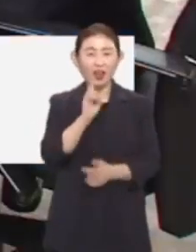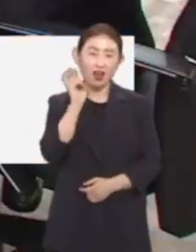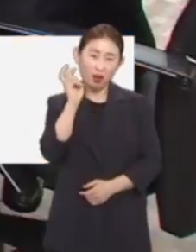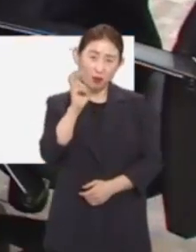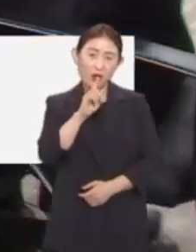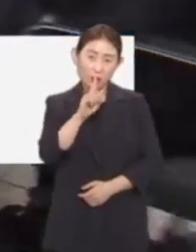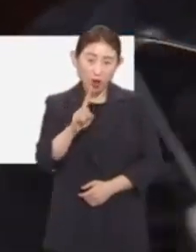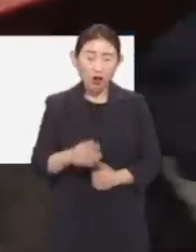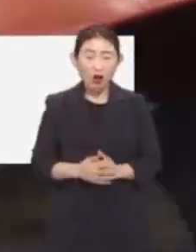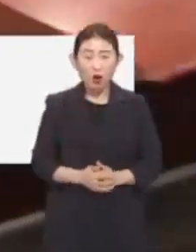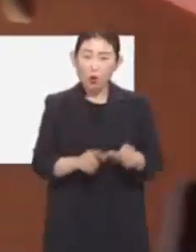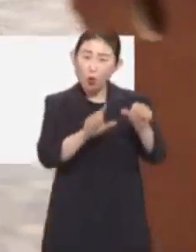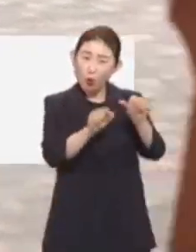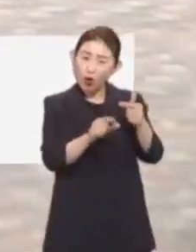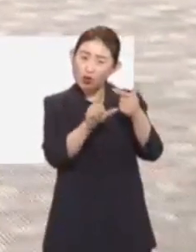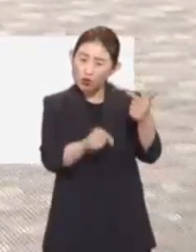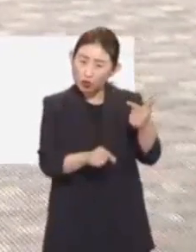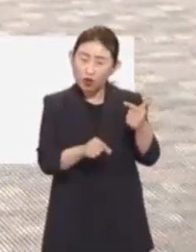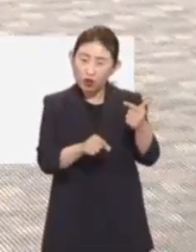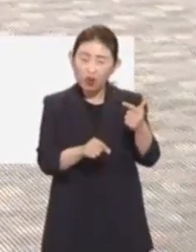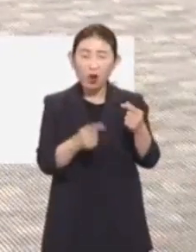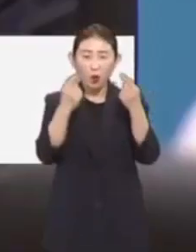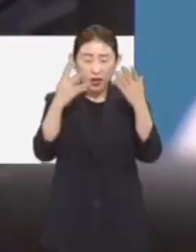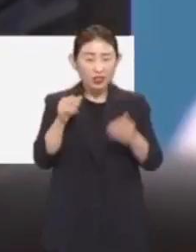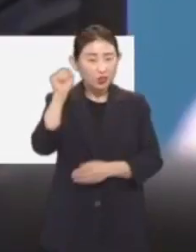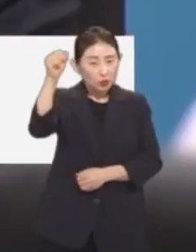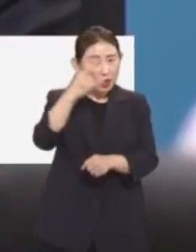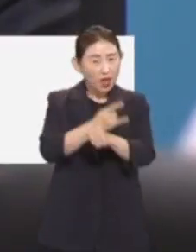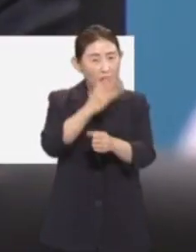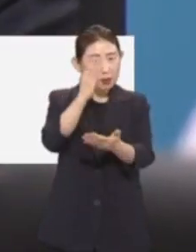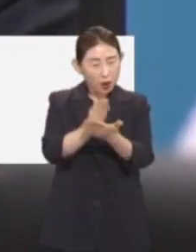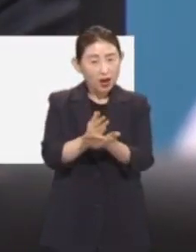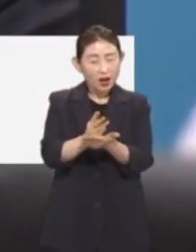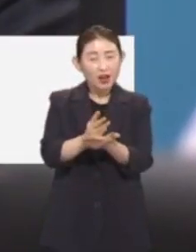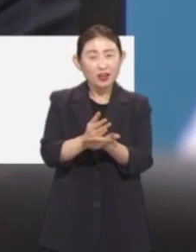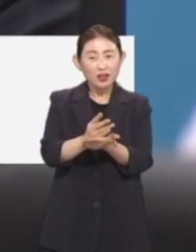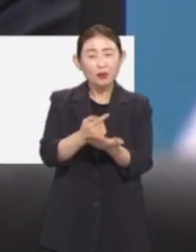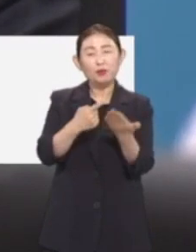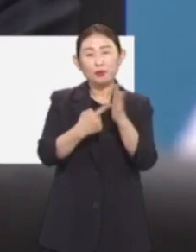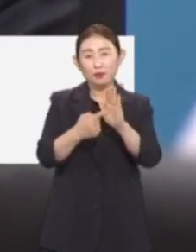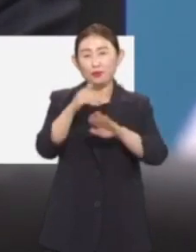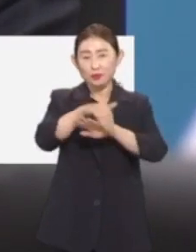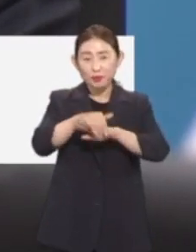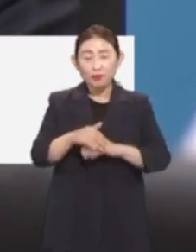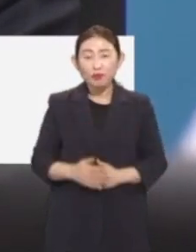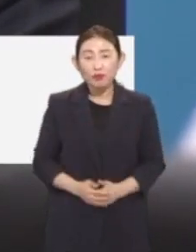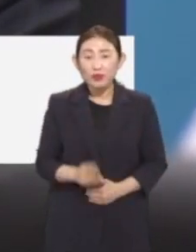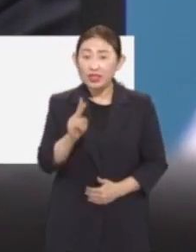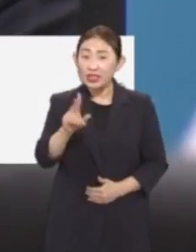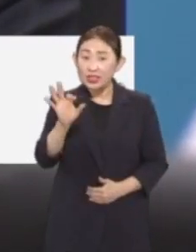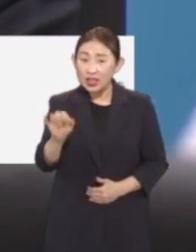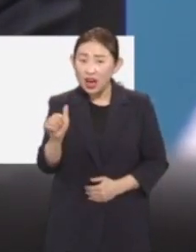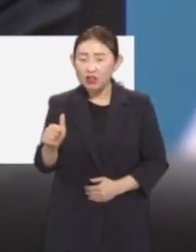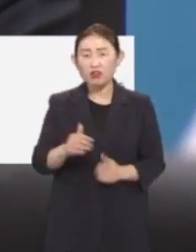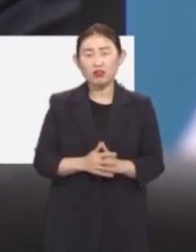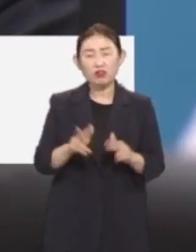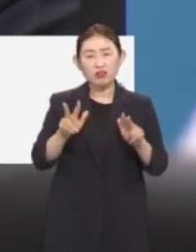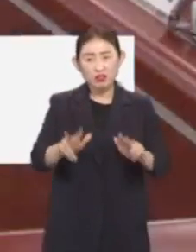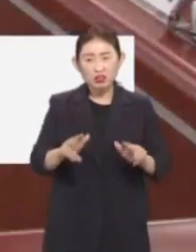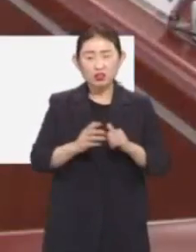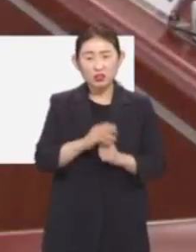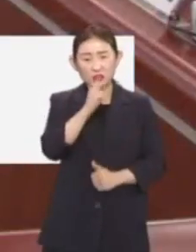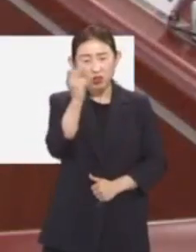생각하며 5, 6월쯤 내부적으로 출마 여부를 확정할 계획이라고 밝혔습니다. 양 전 지사는 또 자초 위기에